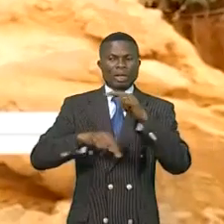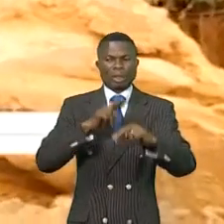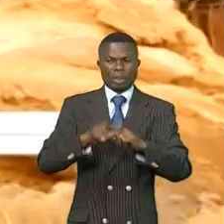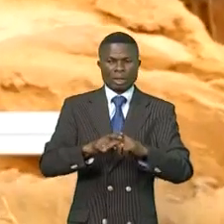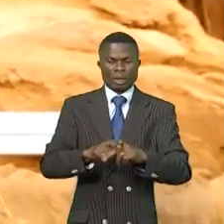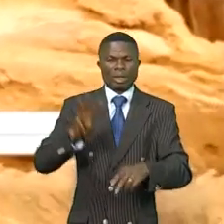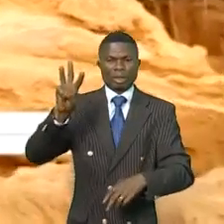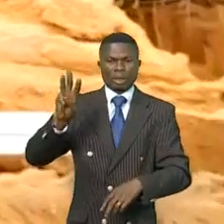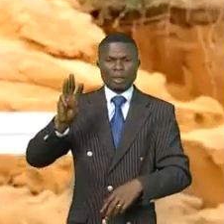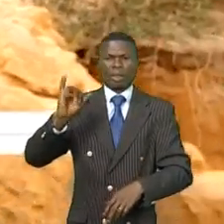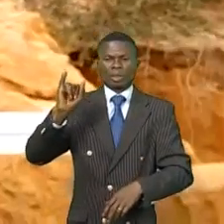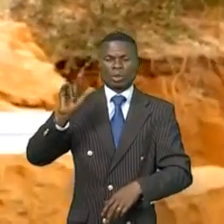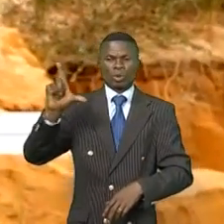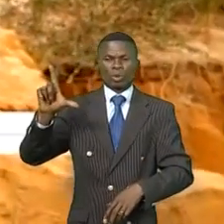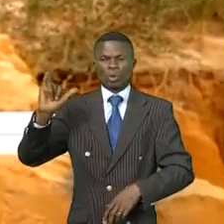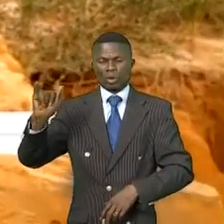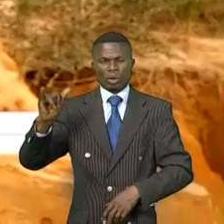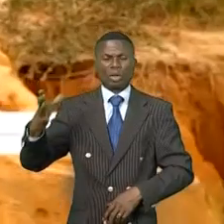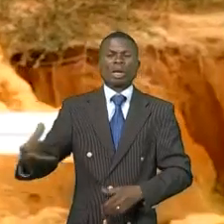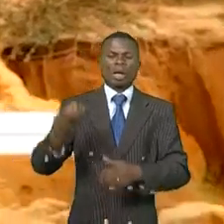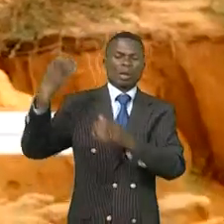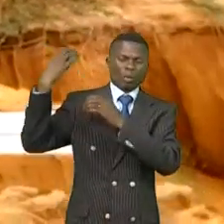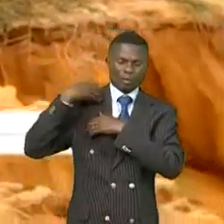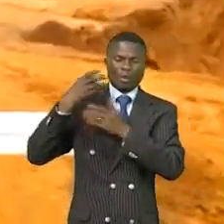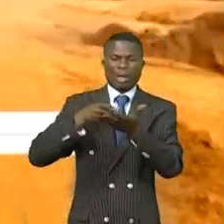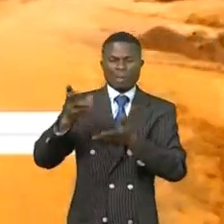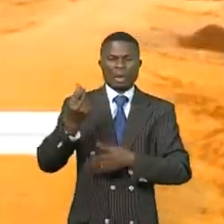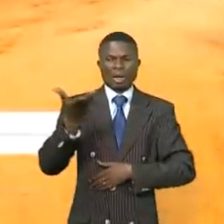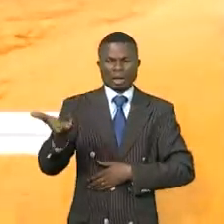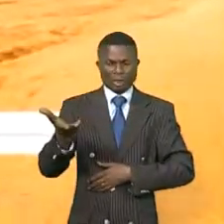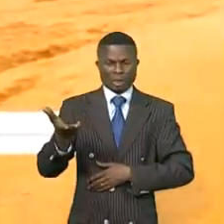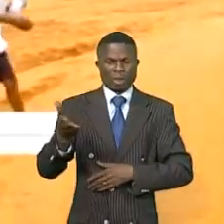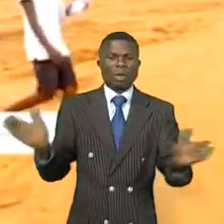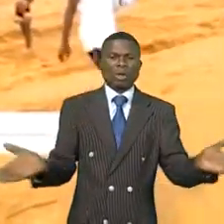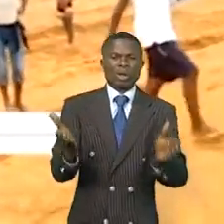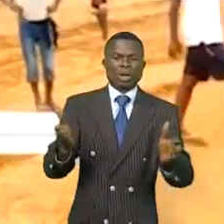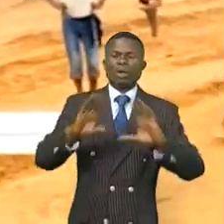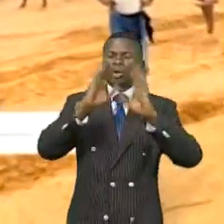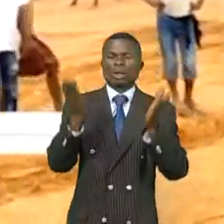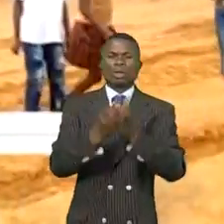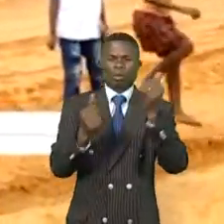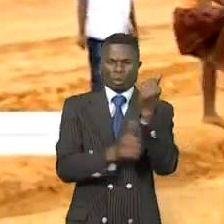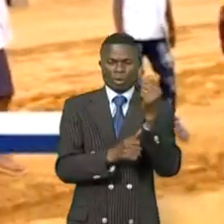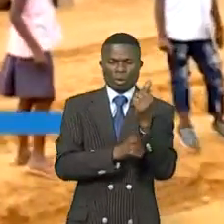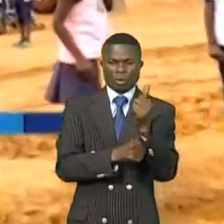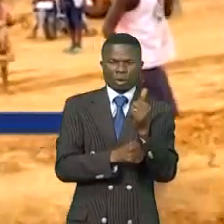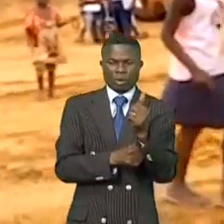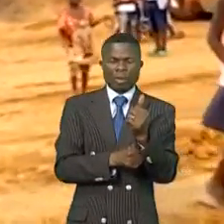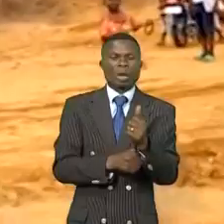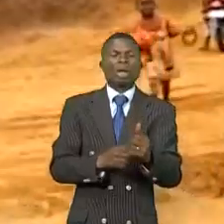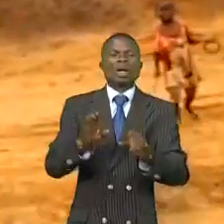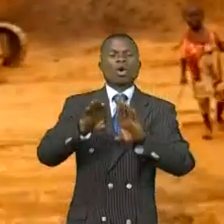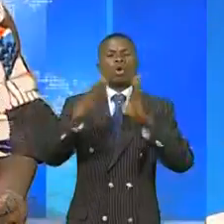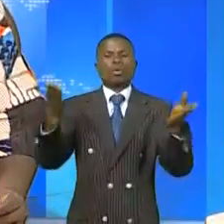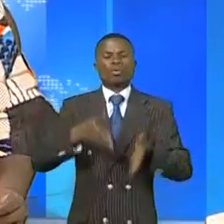Willy Makiashi, qui a pris en charge certains frais connexes. La motivation commune est d'éviter un enclavement de